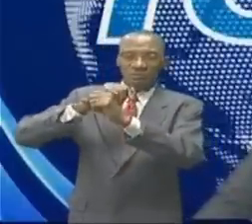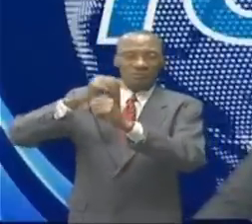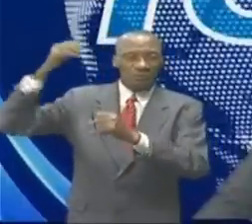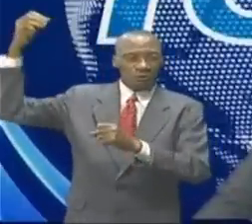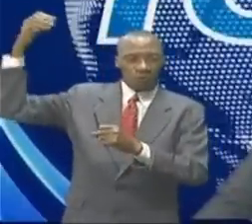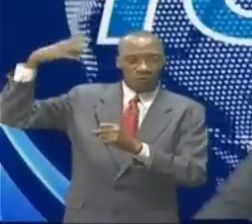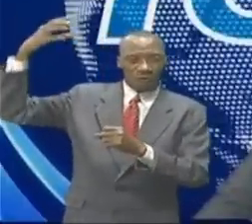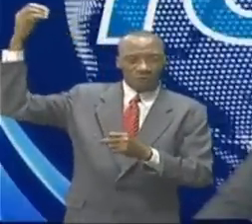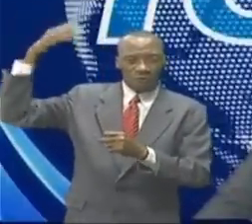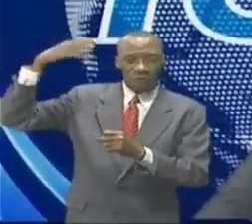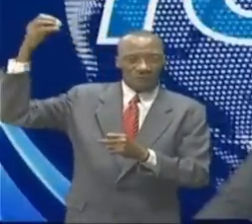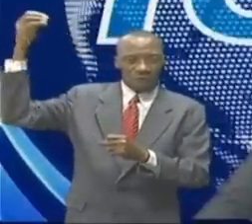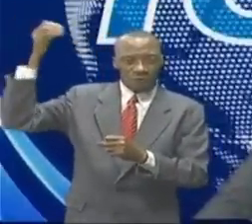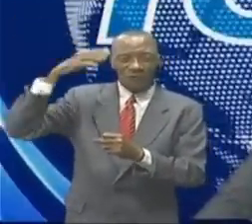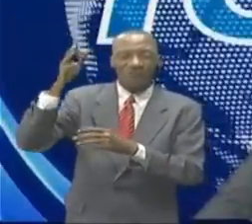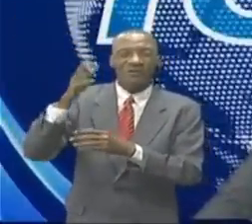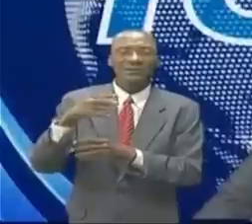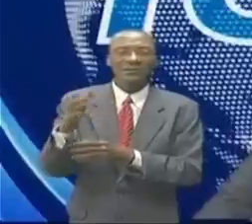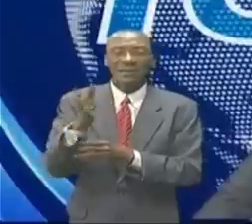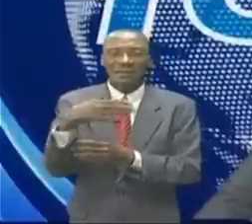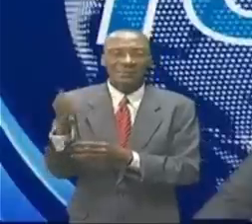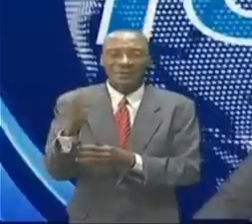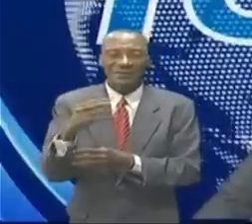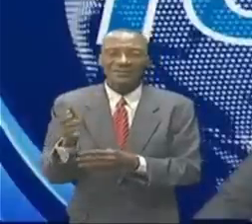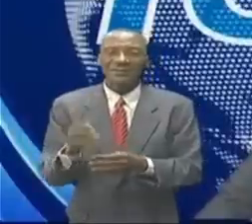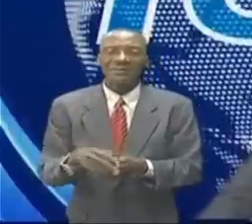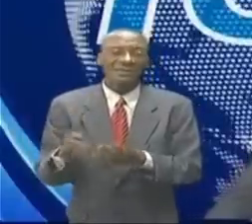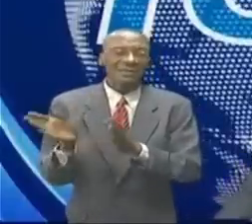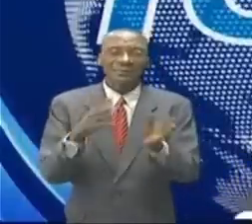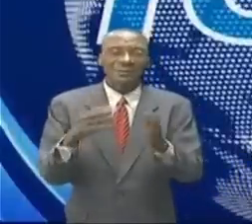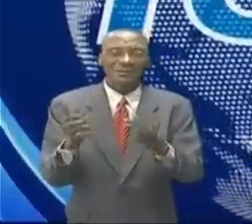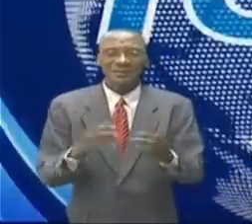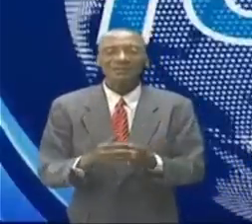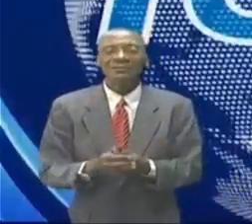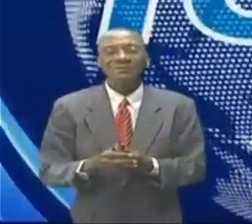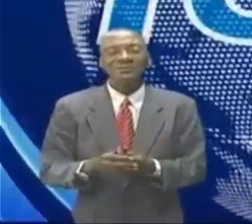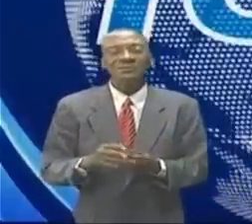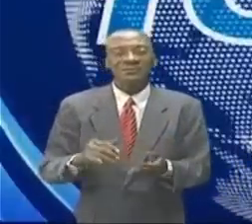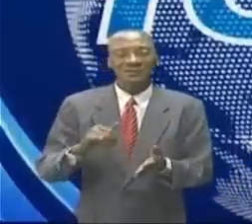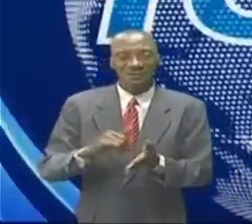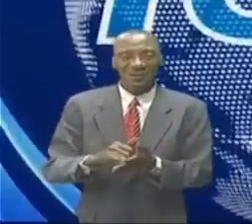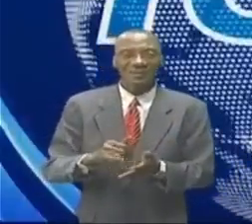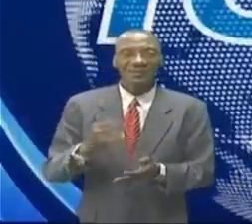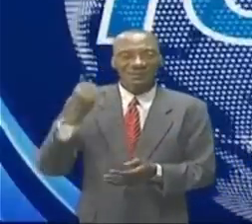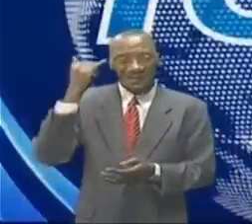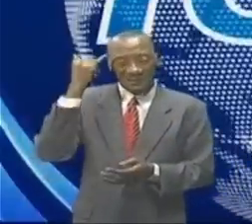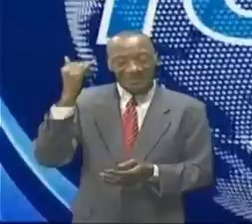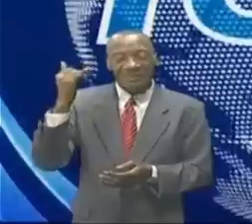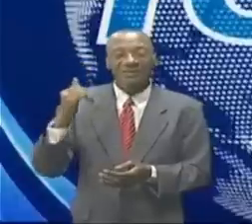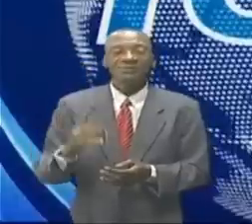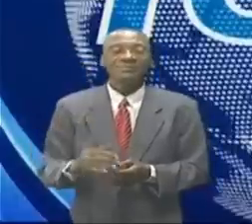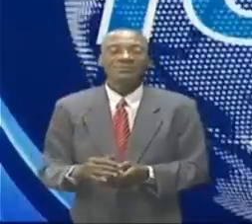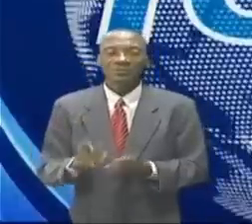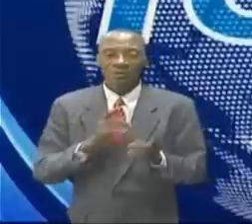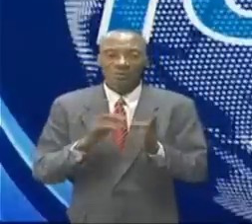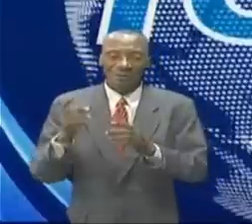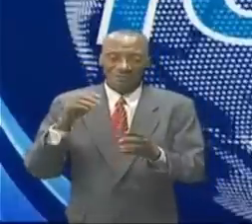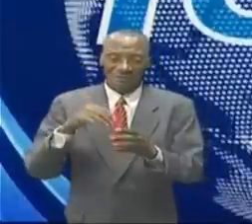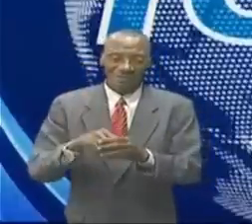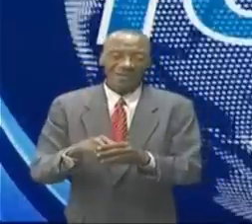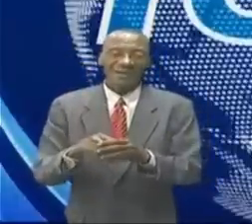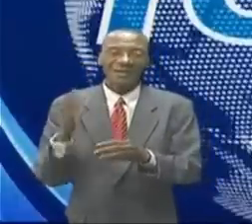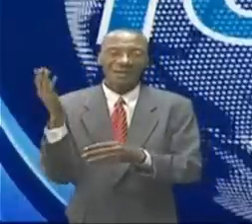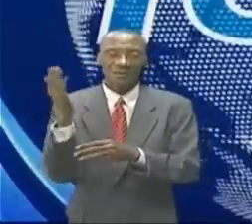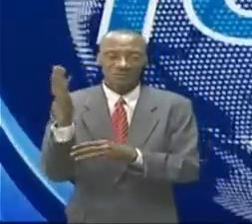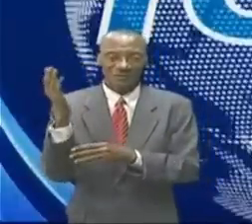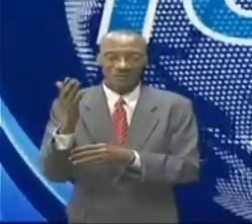climatique. Le directeur général du Fonds forestier national explique les contours de sa matérialisation à travers une conférence de presse organisée dernièrement